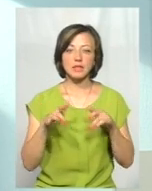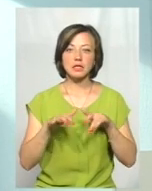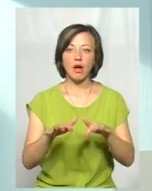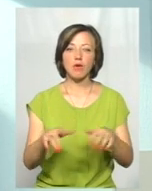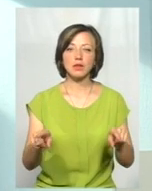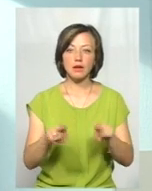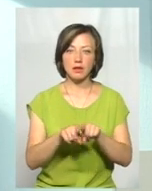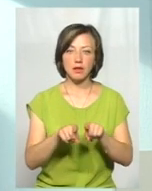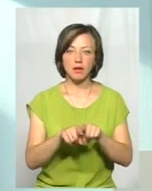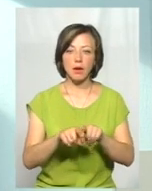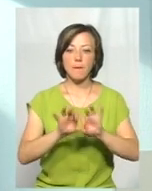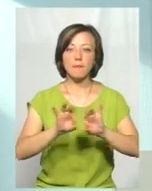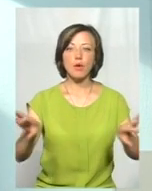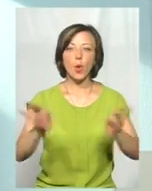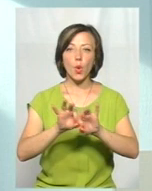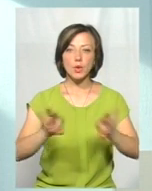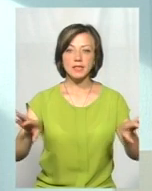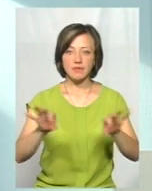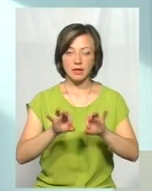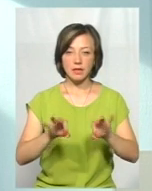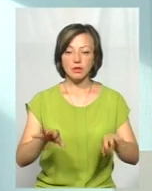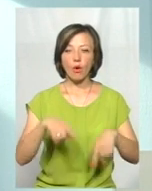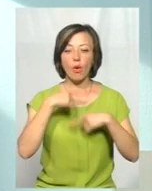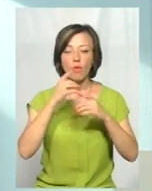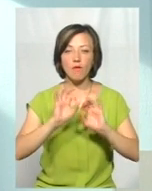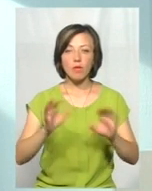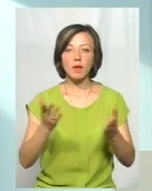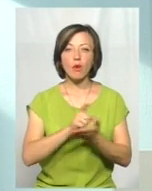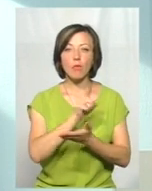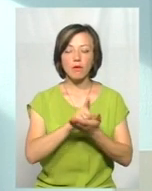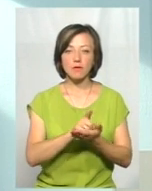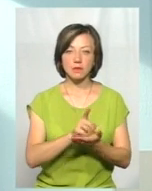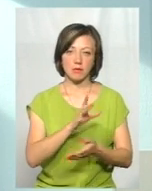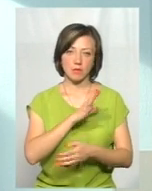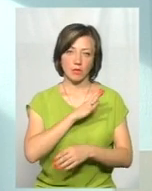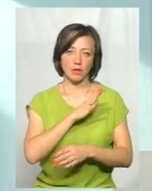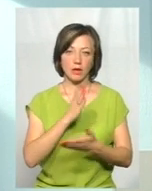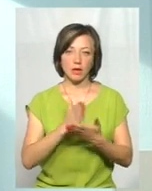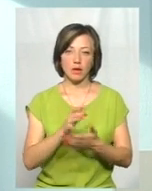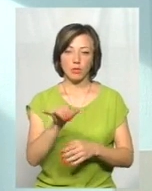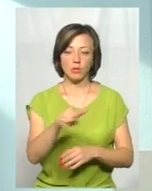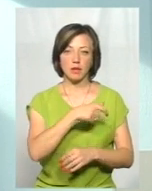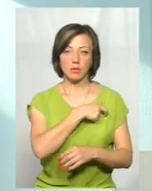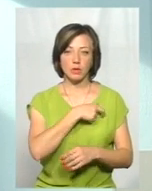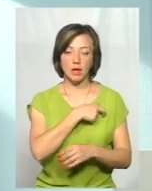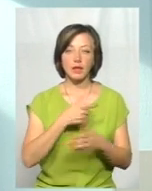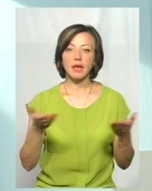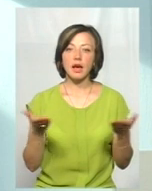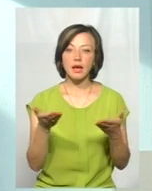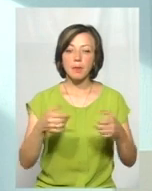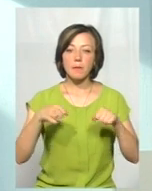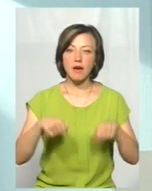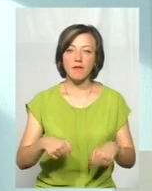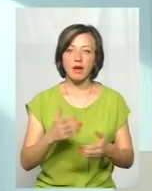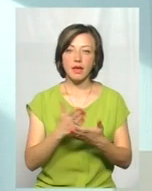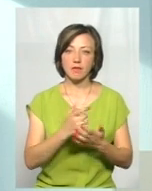такі, скажімо так, просвітницькі. Ми говоримо про те, які обов'язки мають бути, які обов'язки є в депутатів, які права